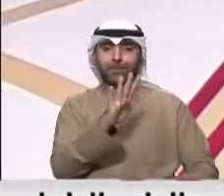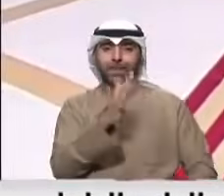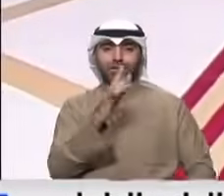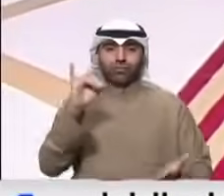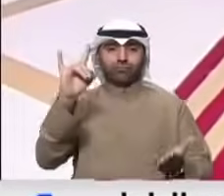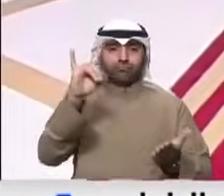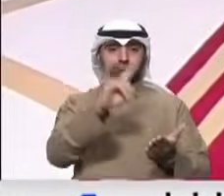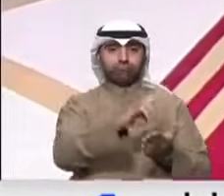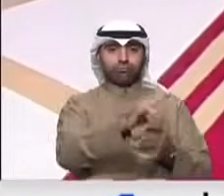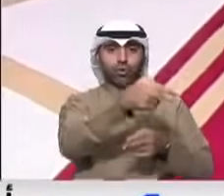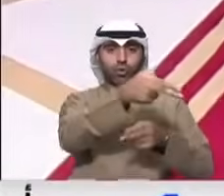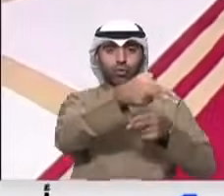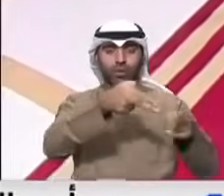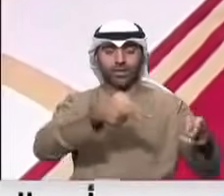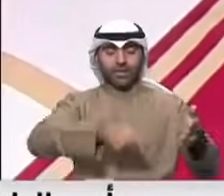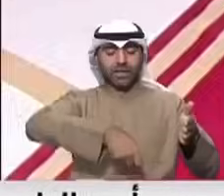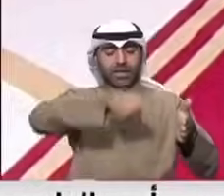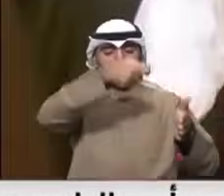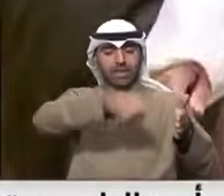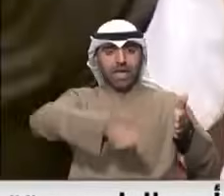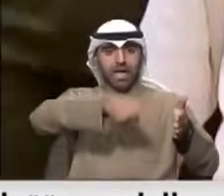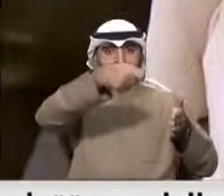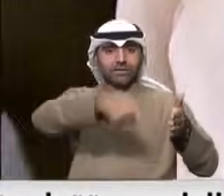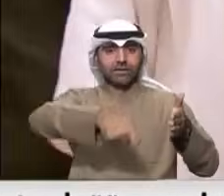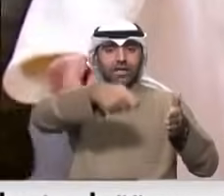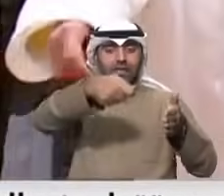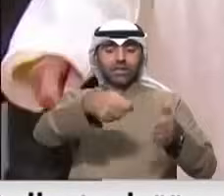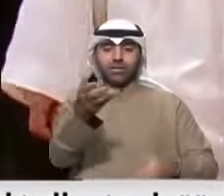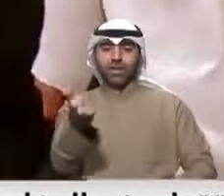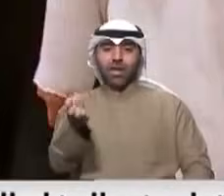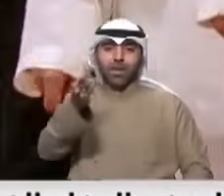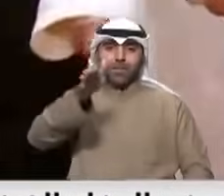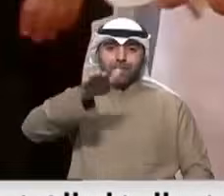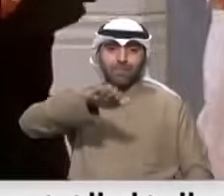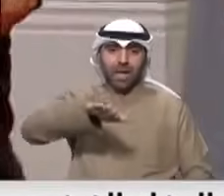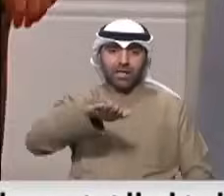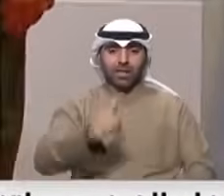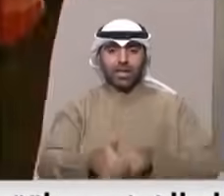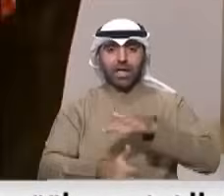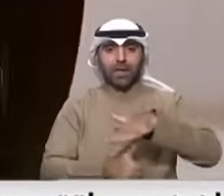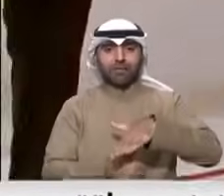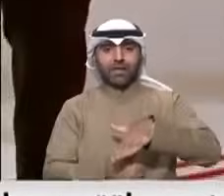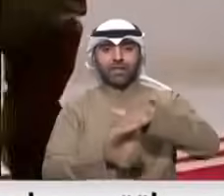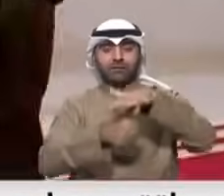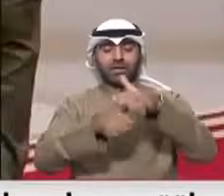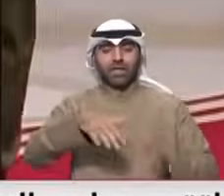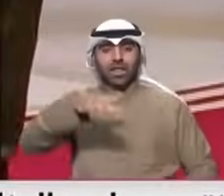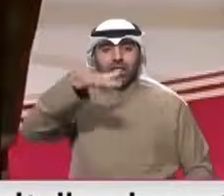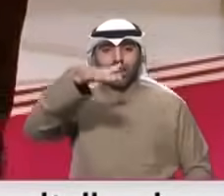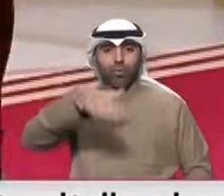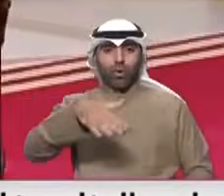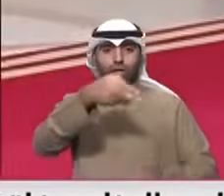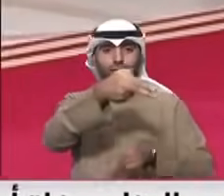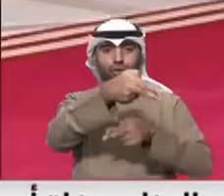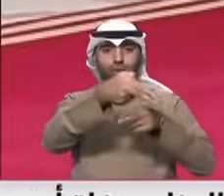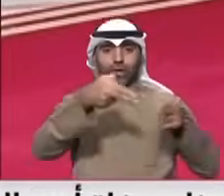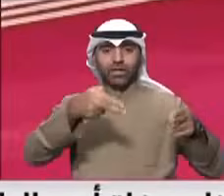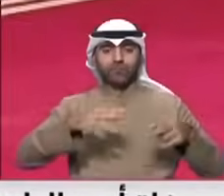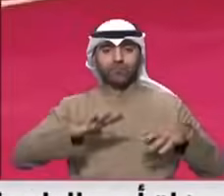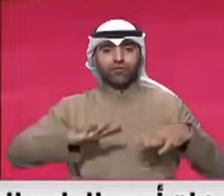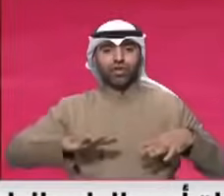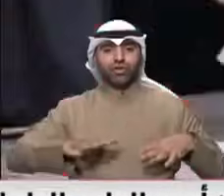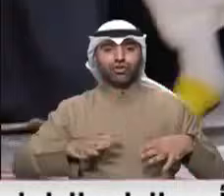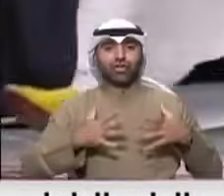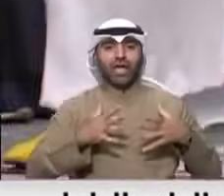الوطن المغفور له باذن الله تعالى حضره صاحب السمو امير البلاد الراحل الشيخ نواف الاحمد